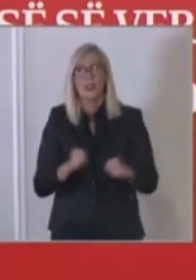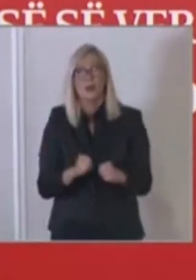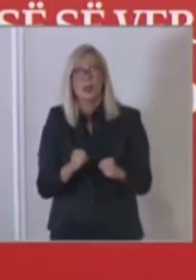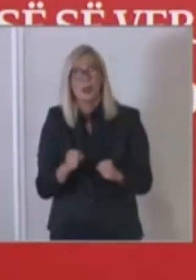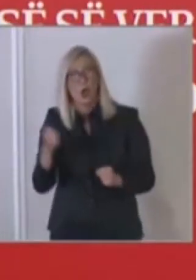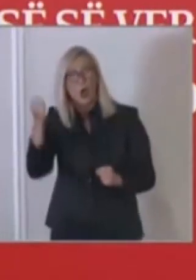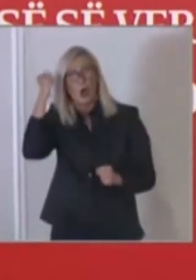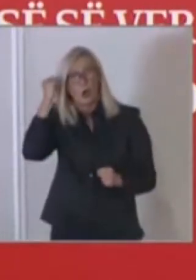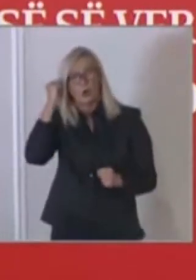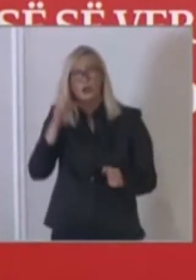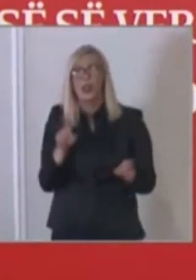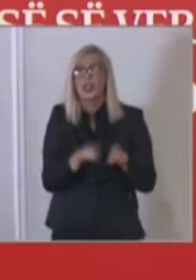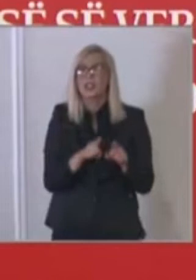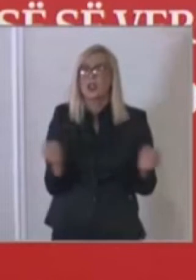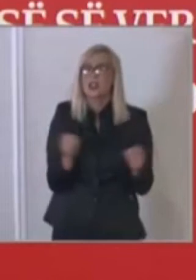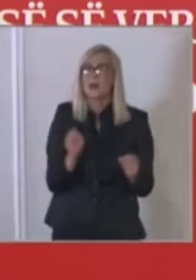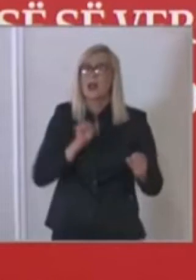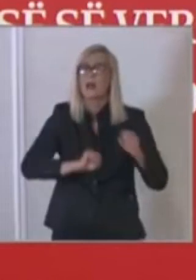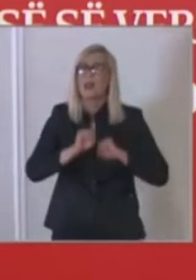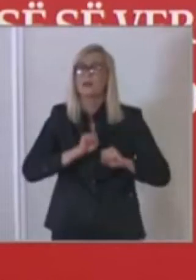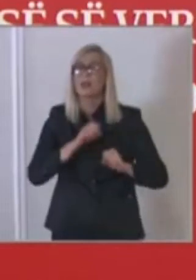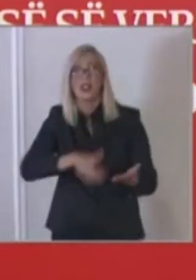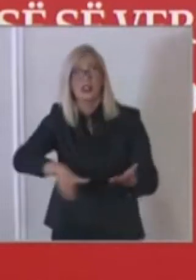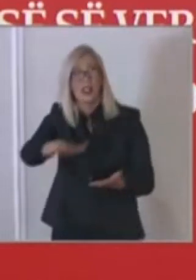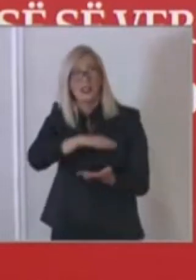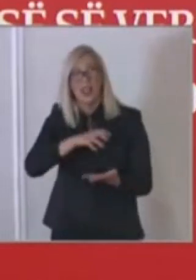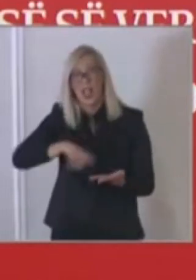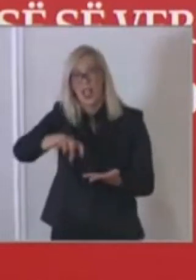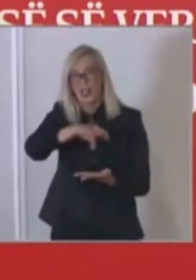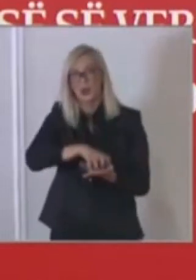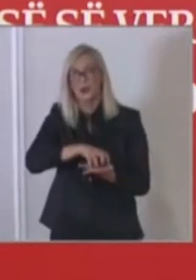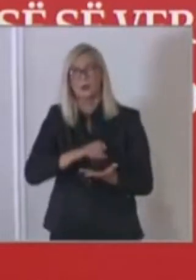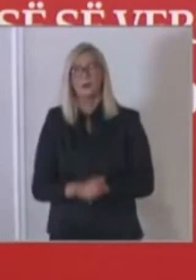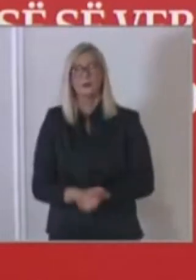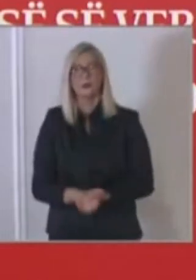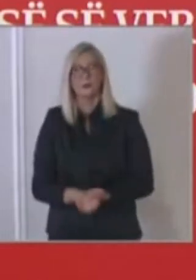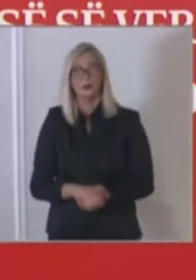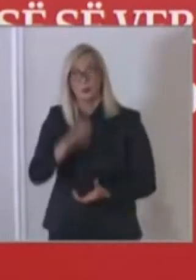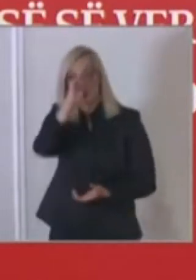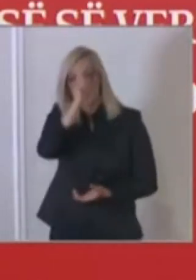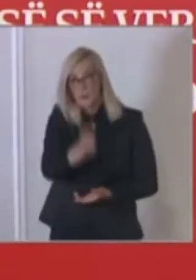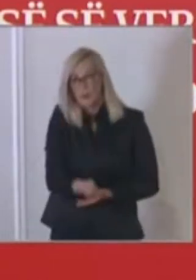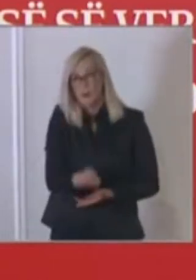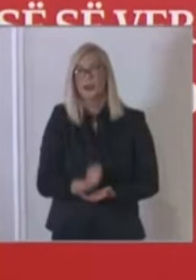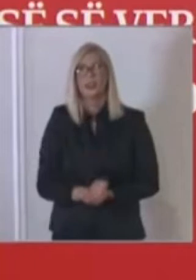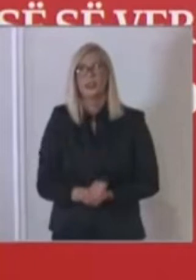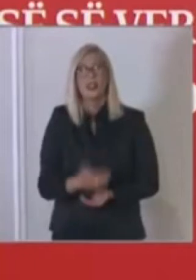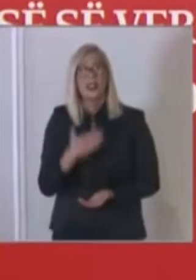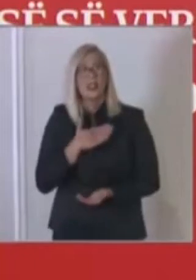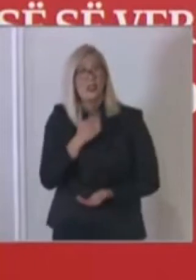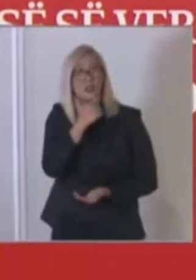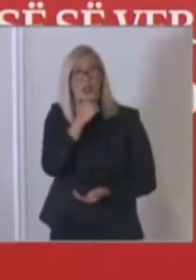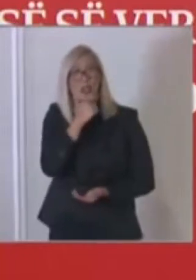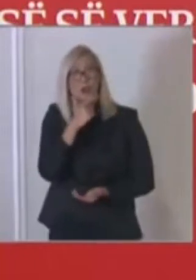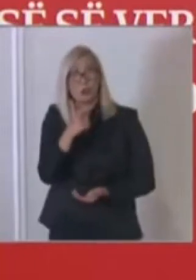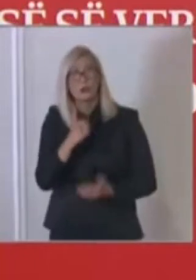të them se afërsia jon gjeografike edhe më shumë do të afrojë ndërtimin e autostradës nga Shkupi në kufirin kosovar. Kjo autostradë është me rëndësi të veçantë